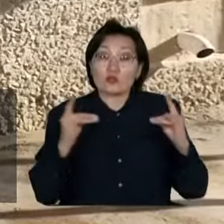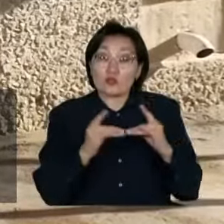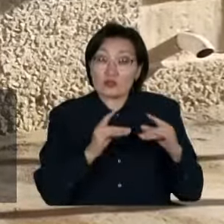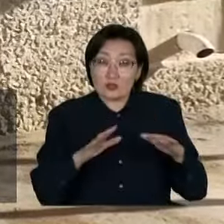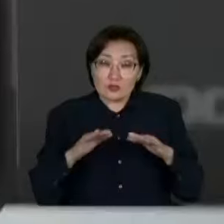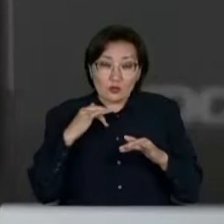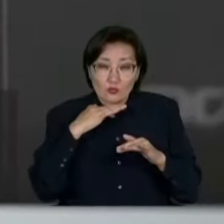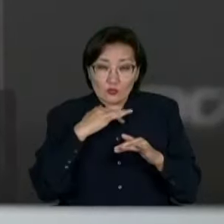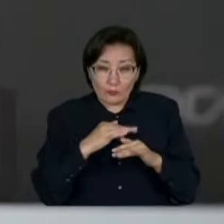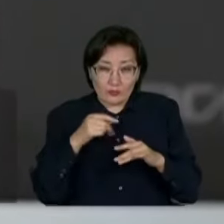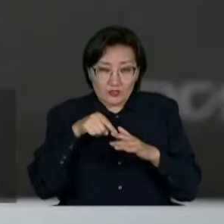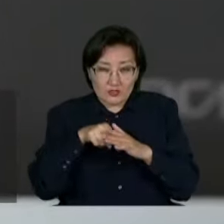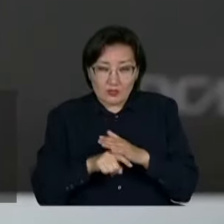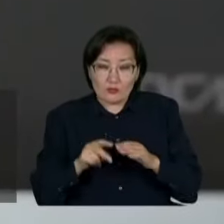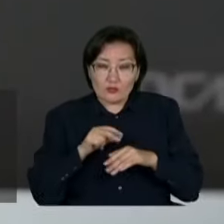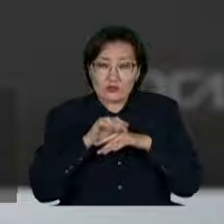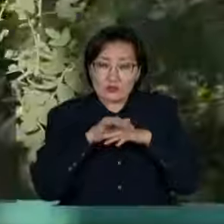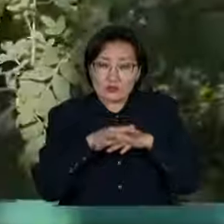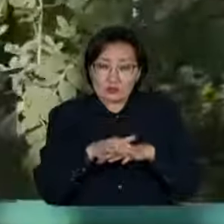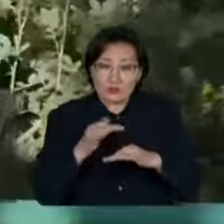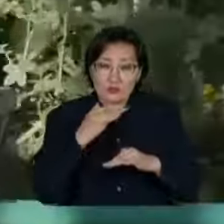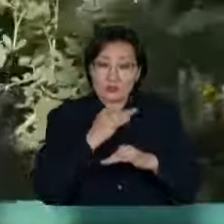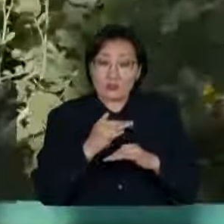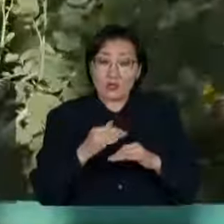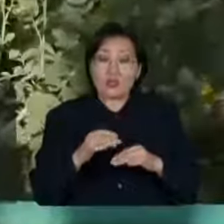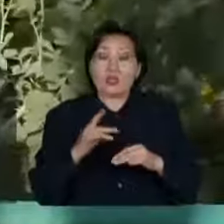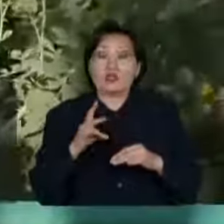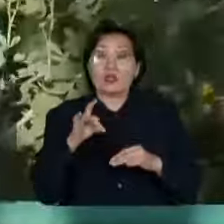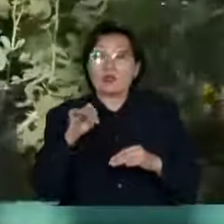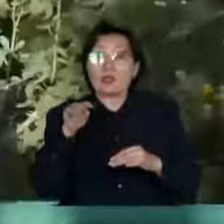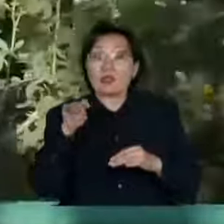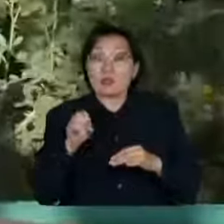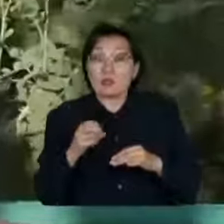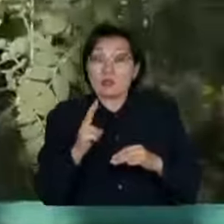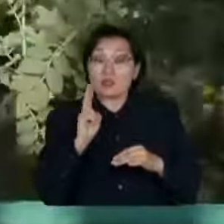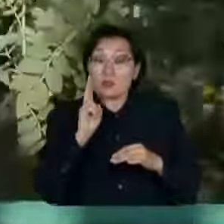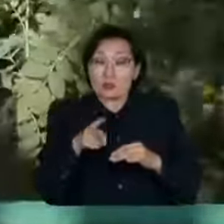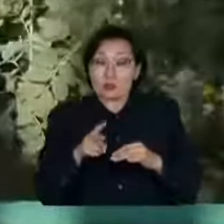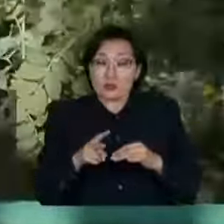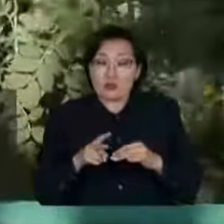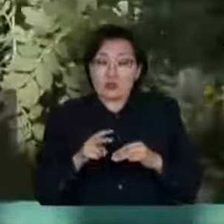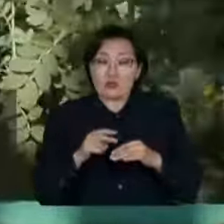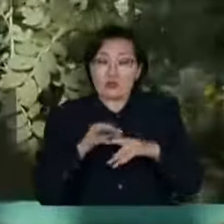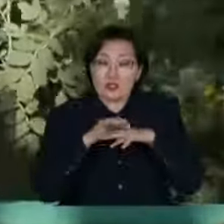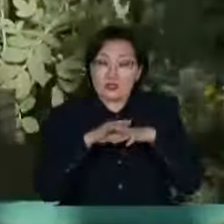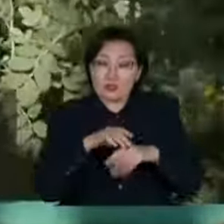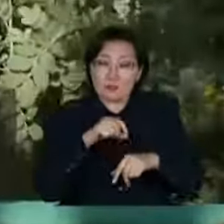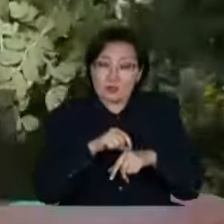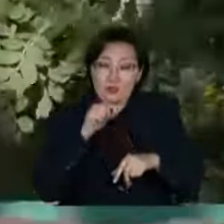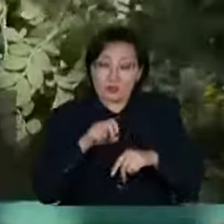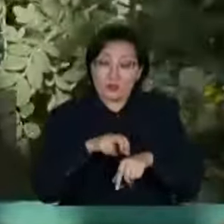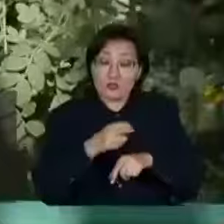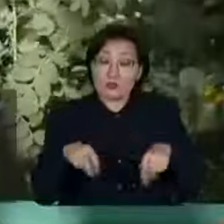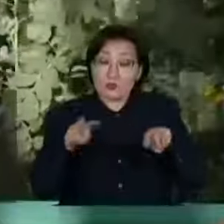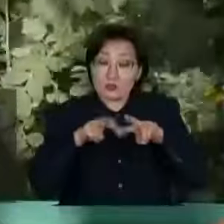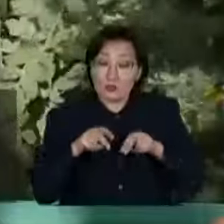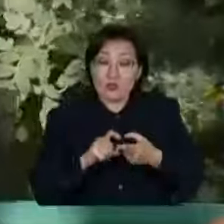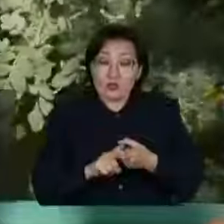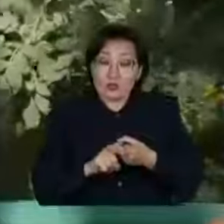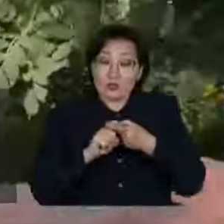да қаптап кетті. Внуку два года. Немерем 2 жаста әбден бүргіге таланып болды. Дәрігерге қаралды, олар